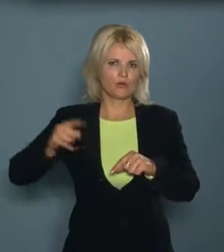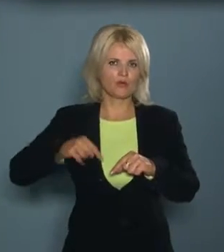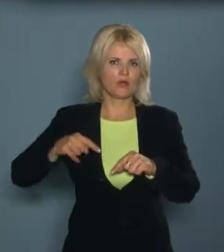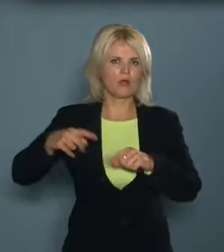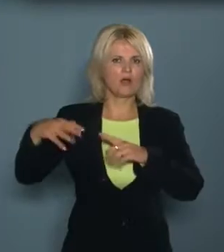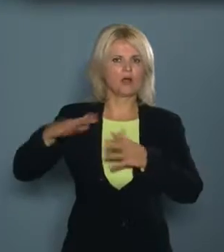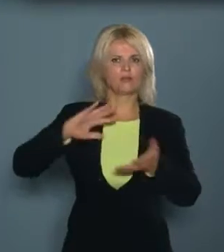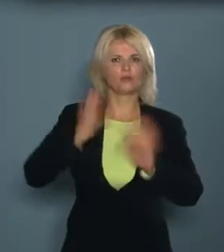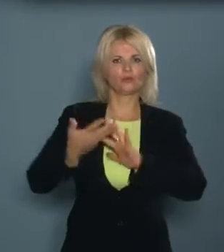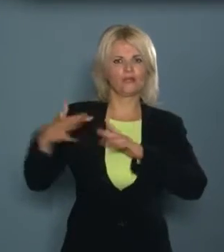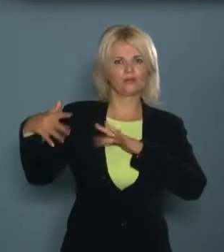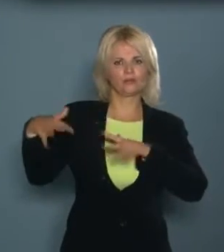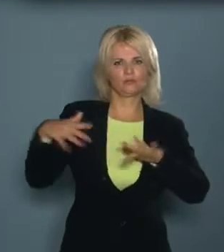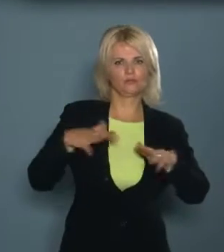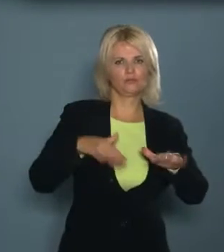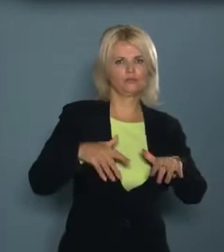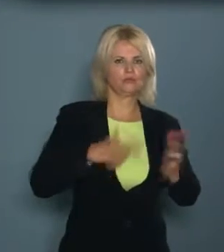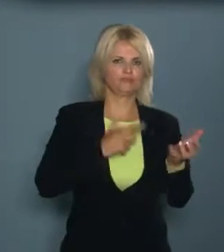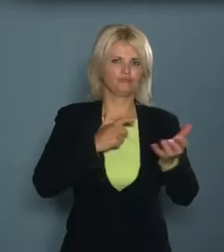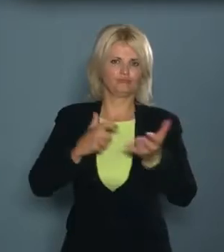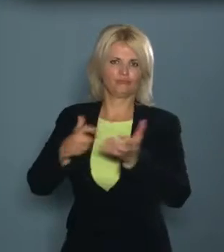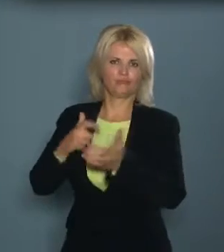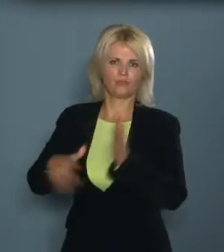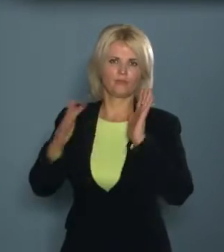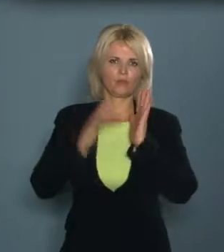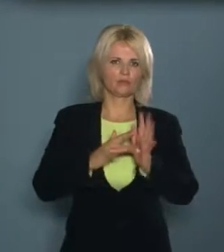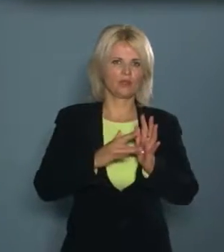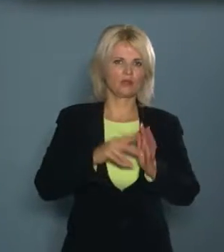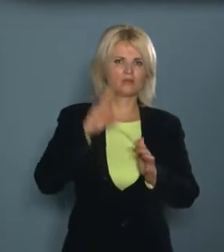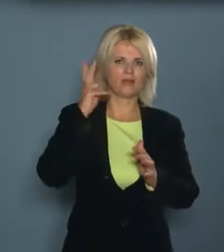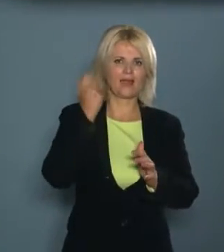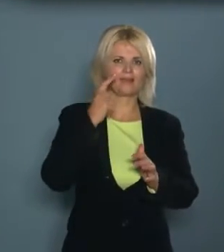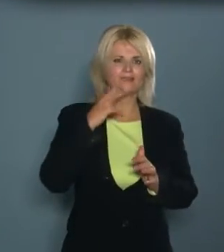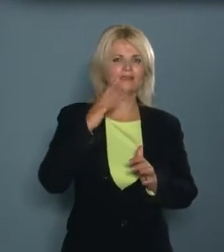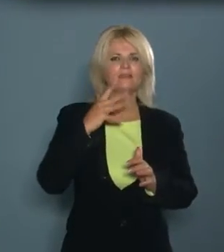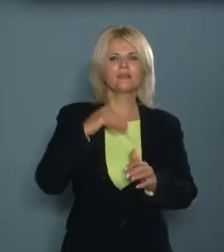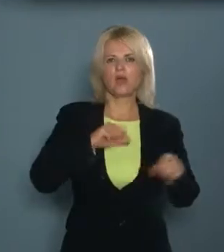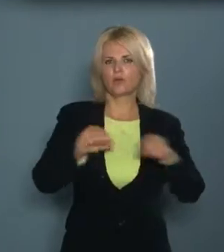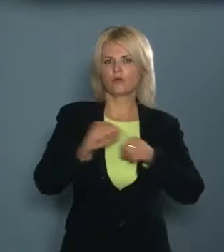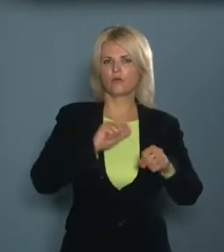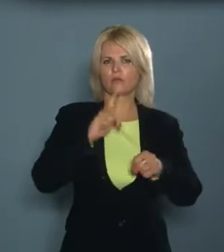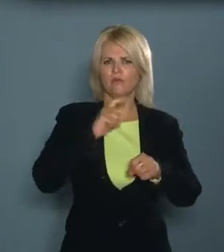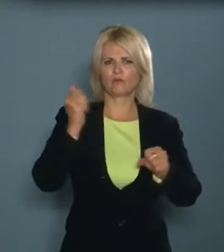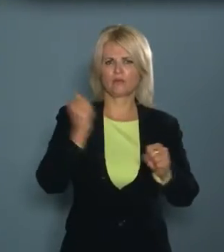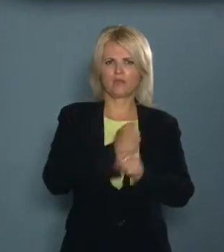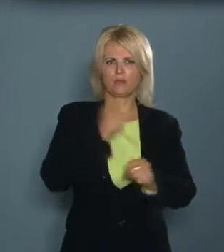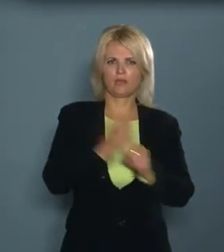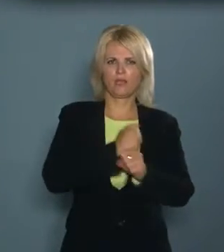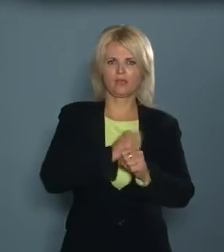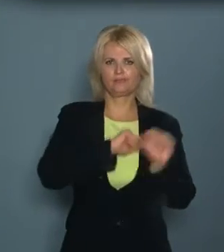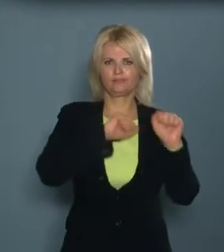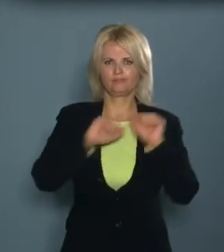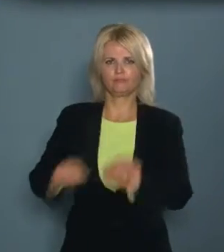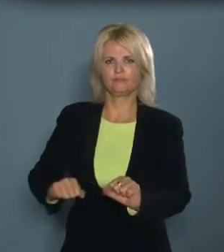vezényelt sortüzek már világossá tették. A frissen alakult Kádár kormány nem fog kesztyűs kézzel bánni a felkelés